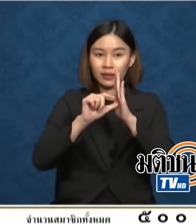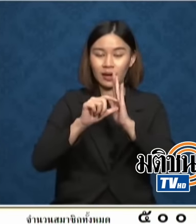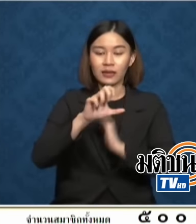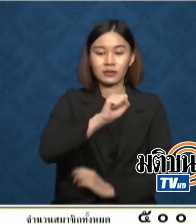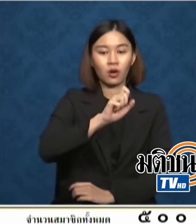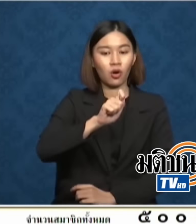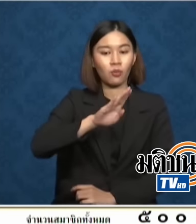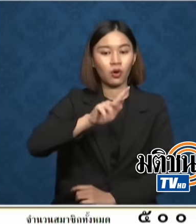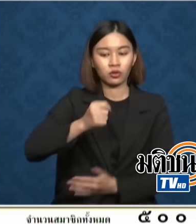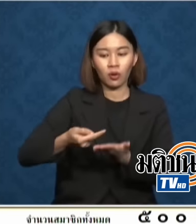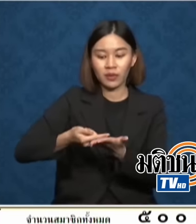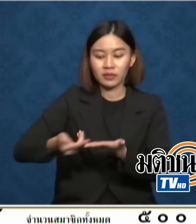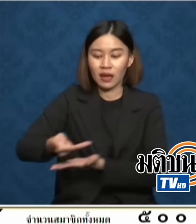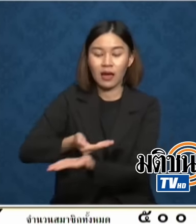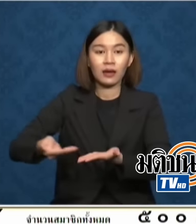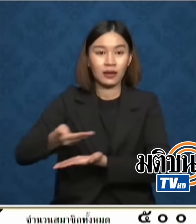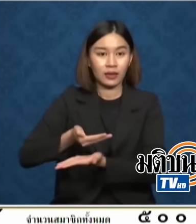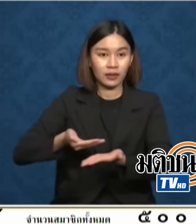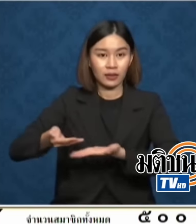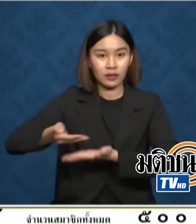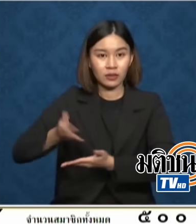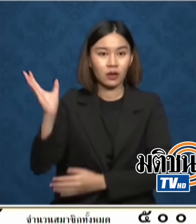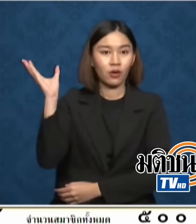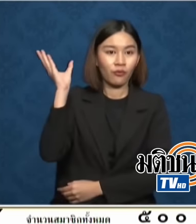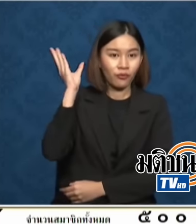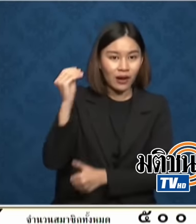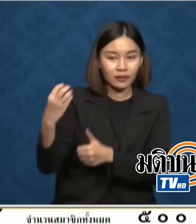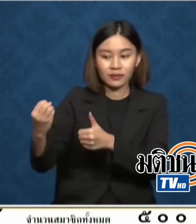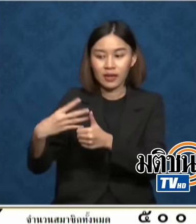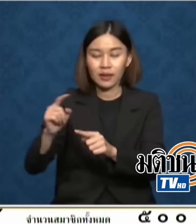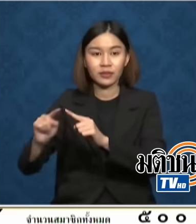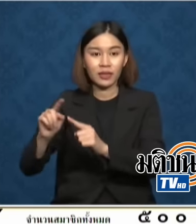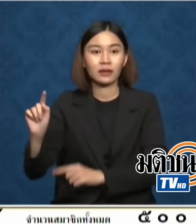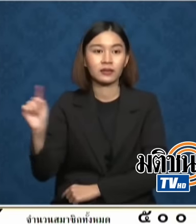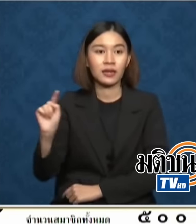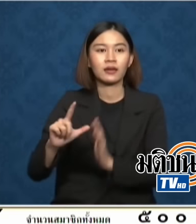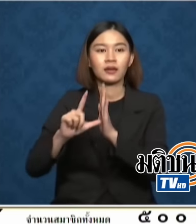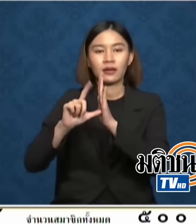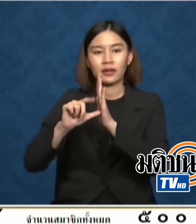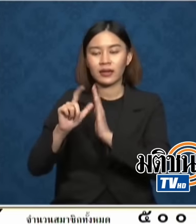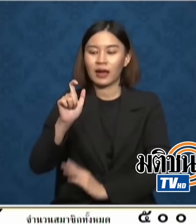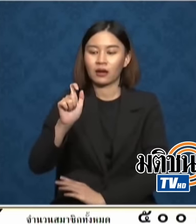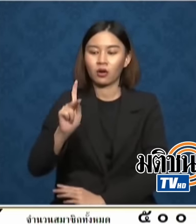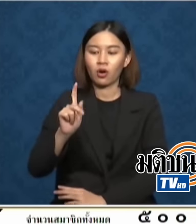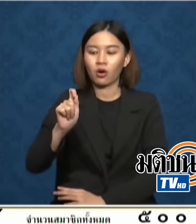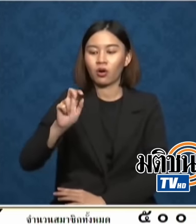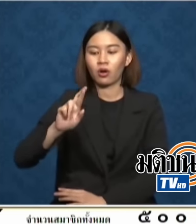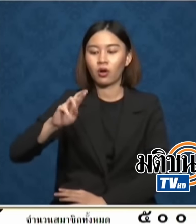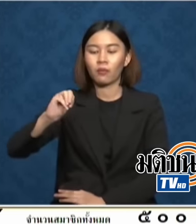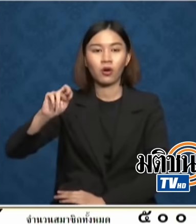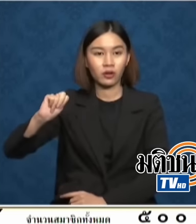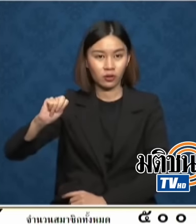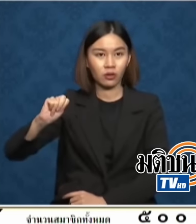ปท.ปรึกษาหารือรับฟังข้อคิดเห็นจากเลขาธิการกอรมน.